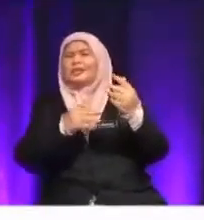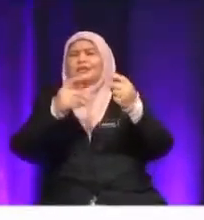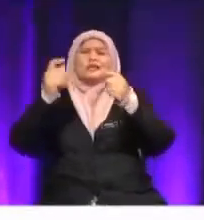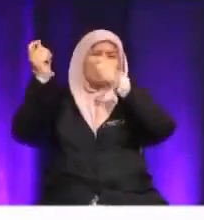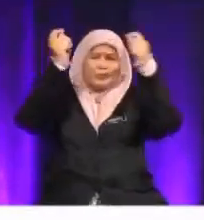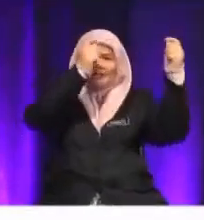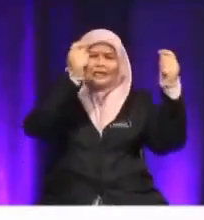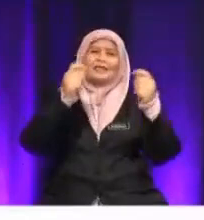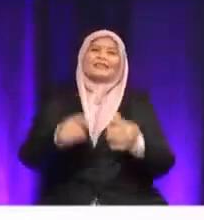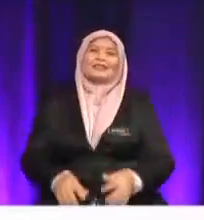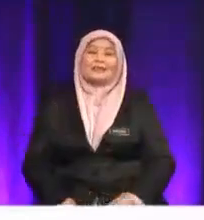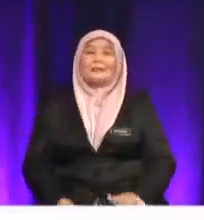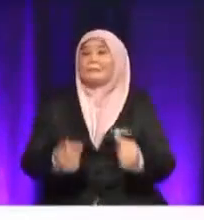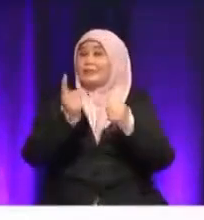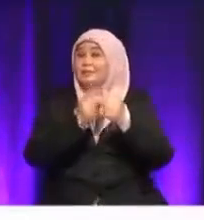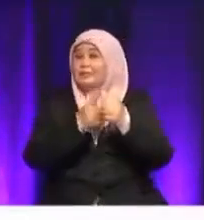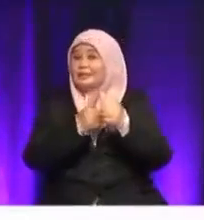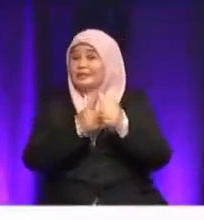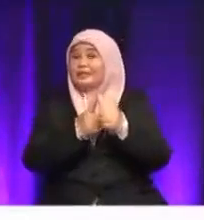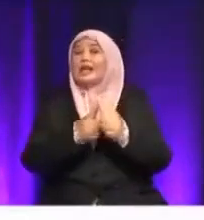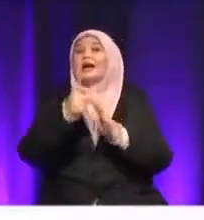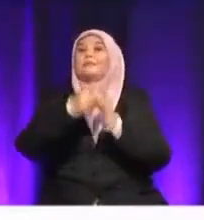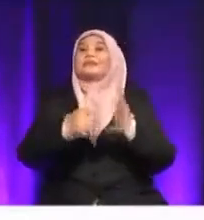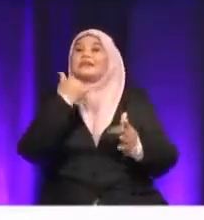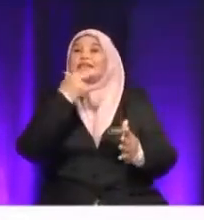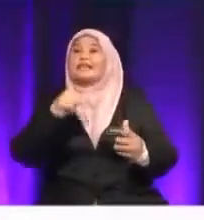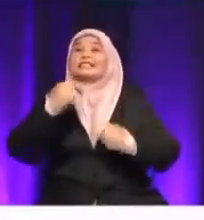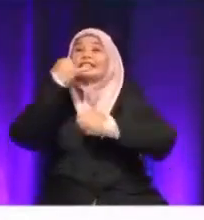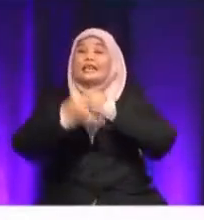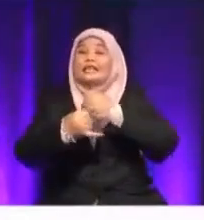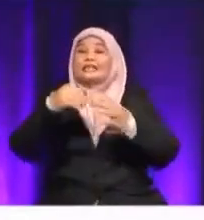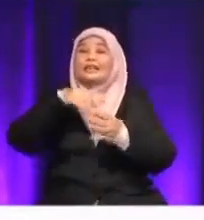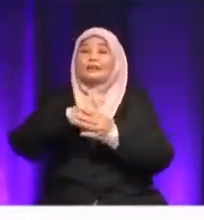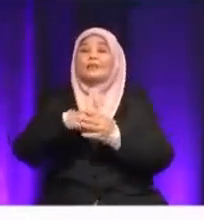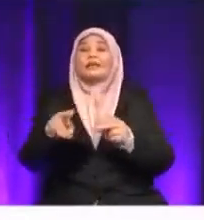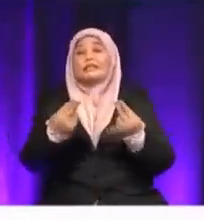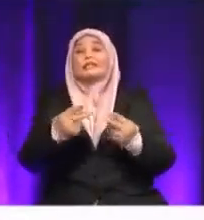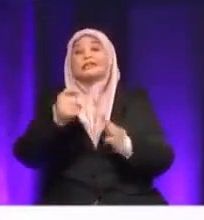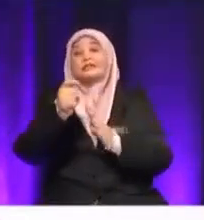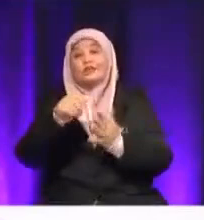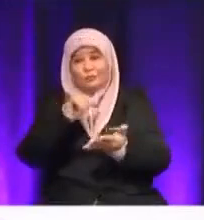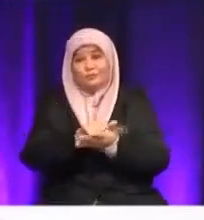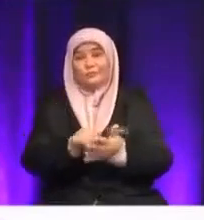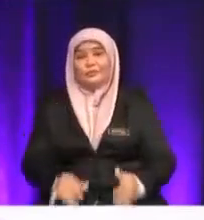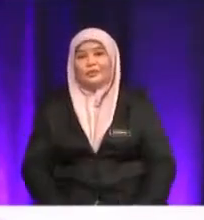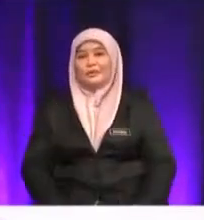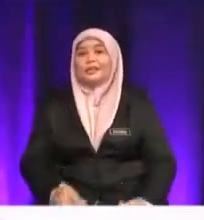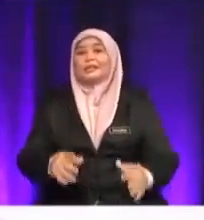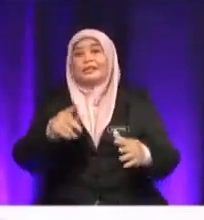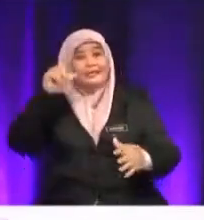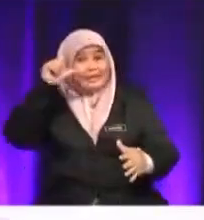Okey. First pertama kita nak tahu apakah kesalahan jenayah dalam hadis tersebut. Okey, baik. Saya lihat dahulu kata kunci